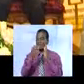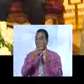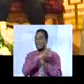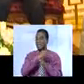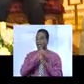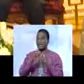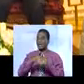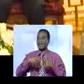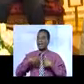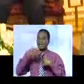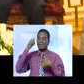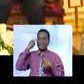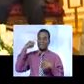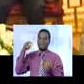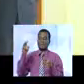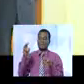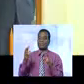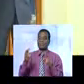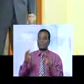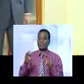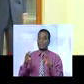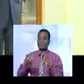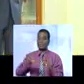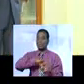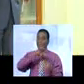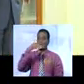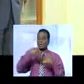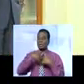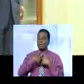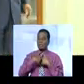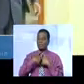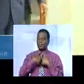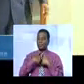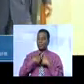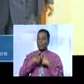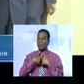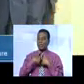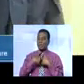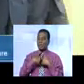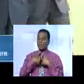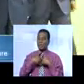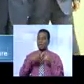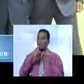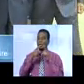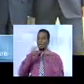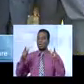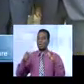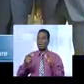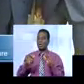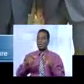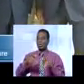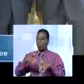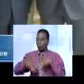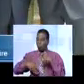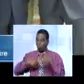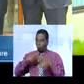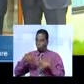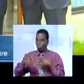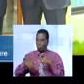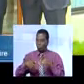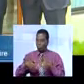a été au rendez-vous. J'ai le grand plaisir d'avoir la visite de mon